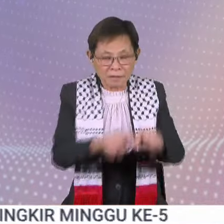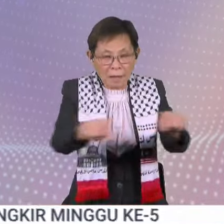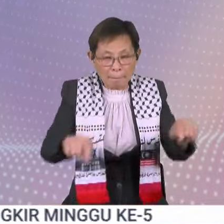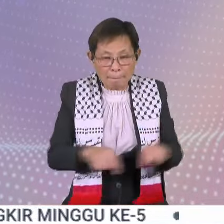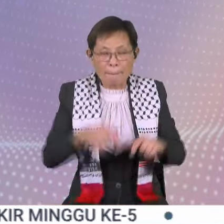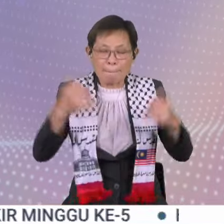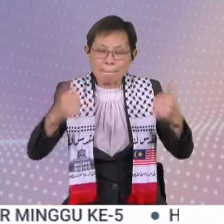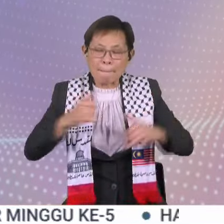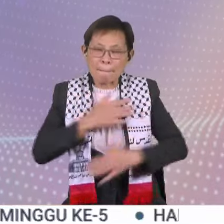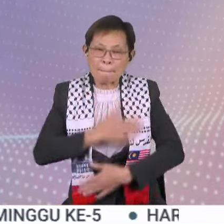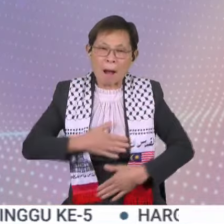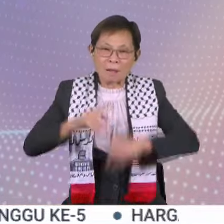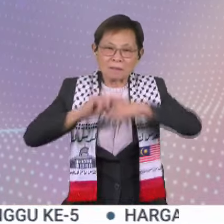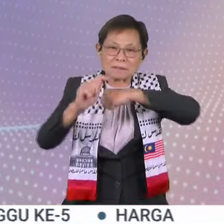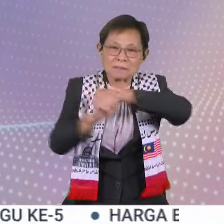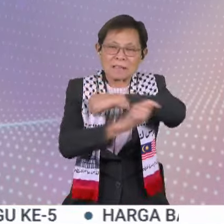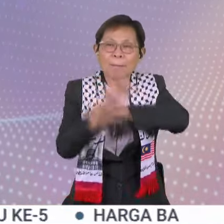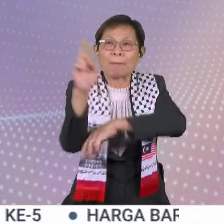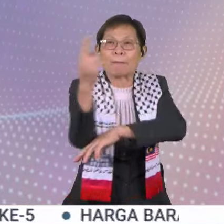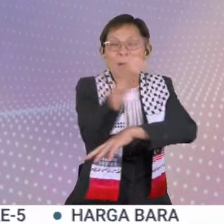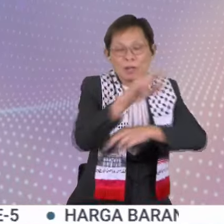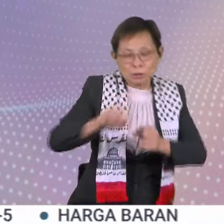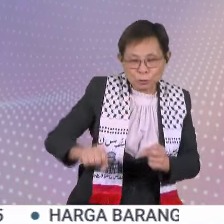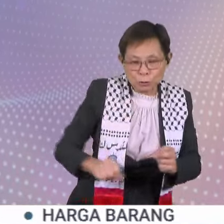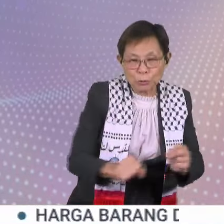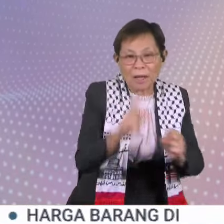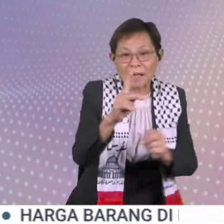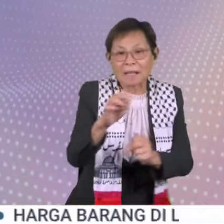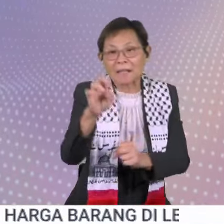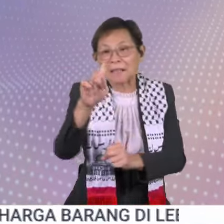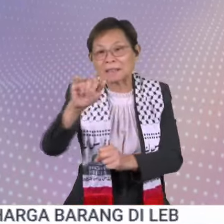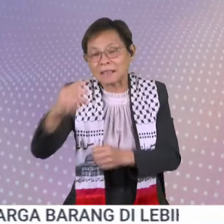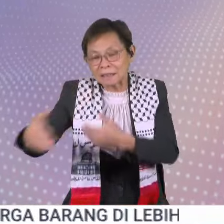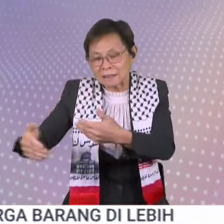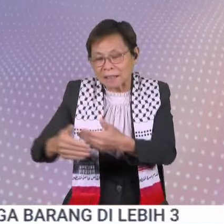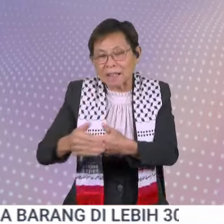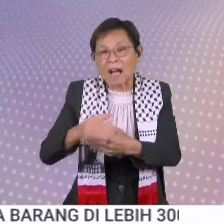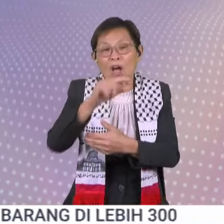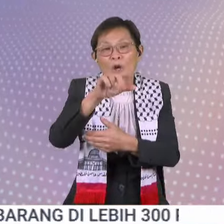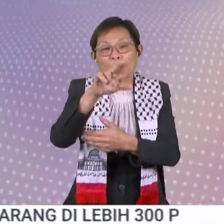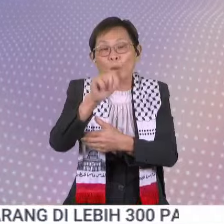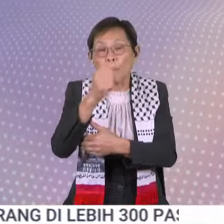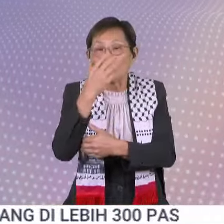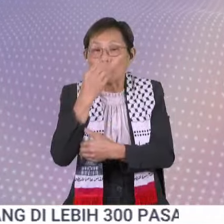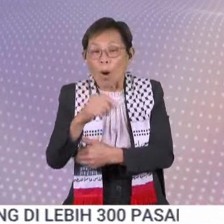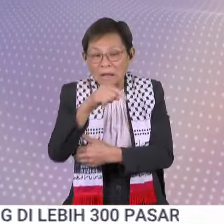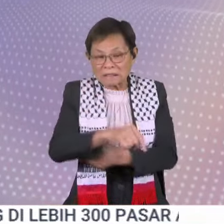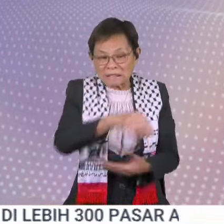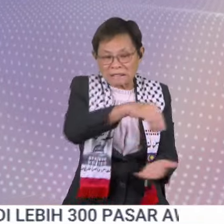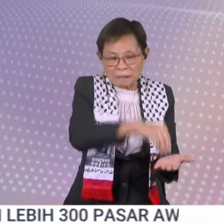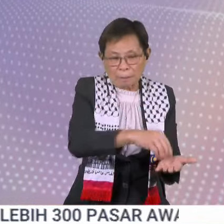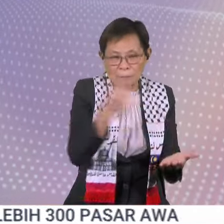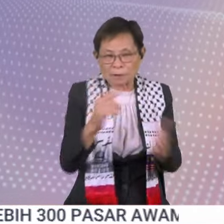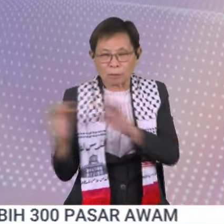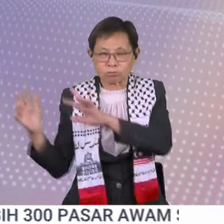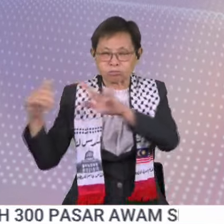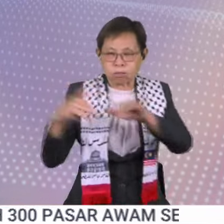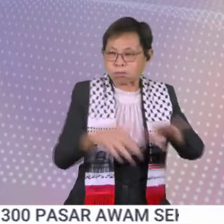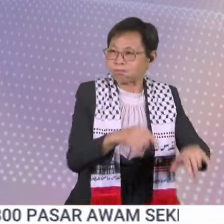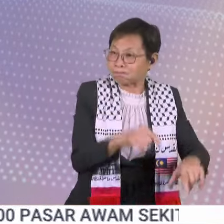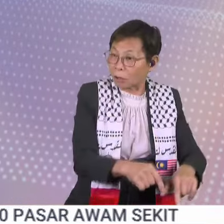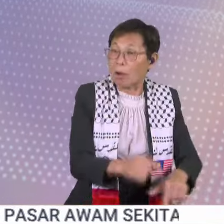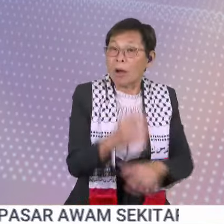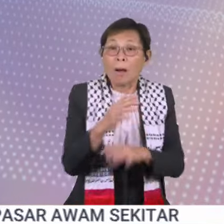Kawasan rekreasi Taman Rimba Wangi Sungai Ketil dekat Gua Musang Kelantan merupakan lokasi yang sering menjadi tumpuan